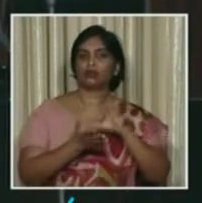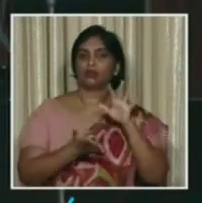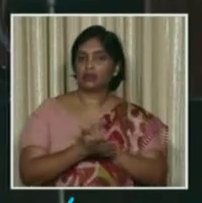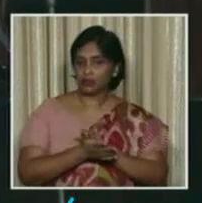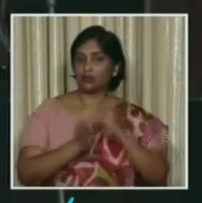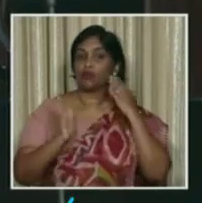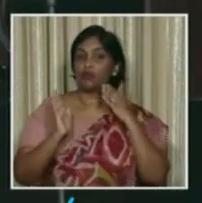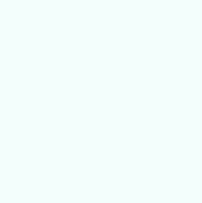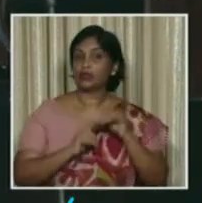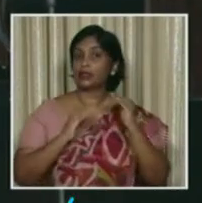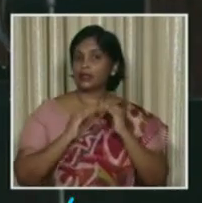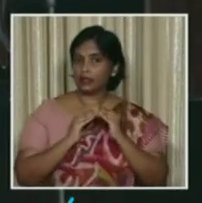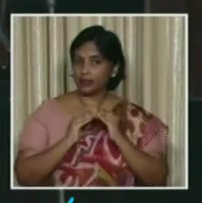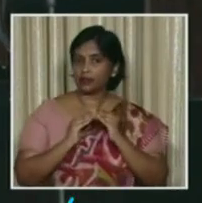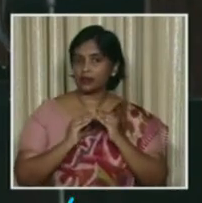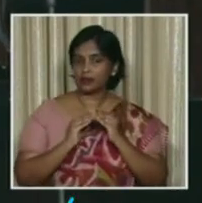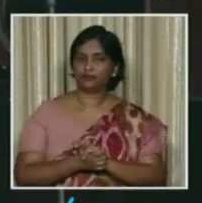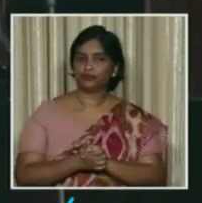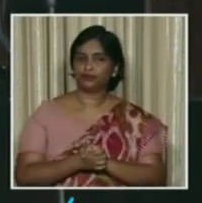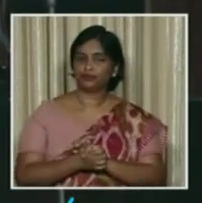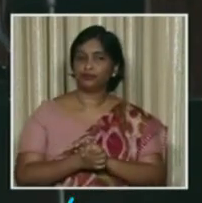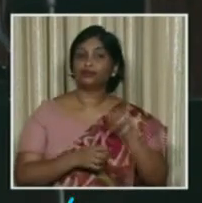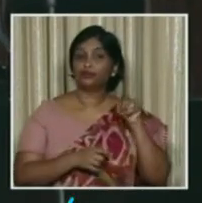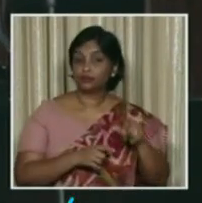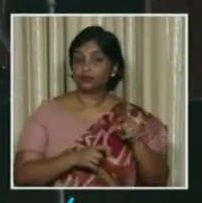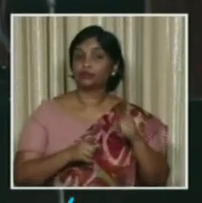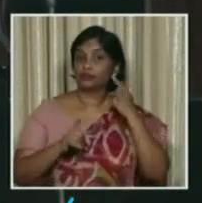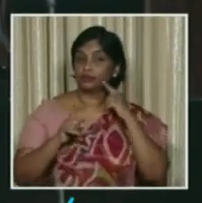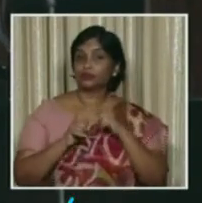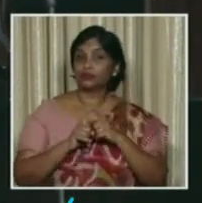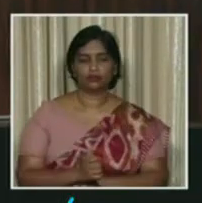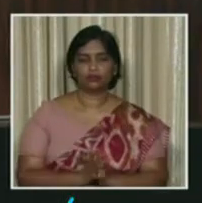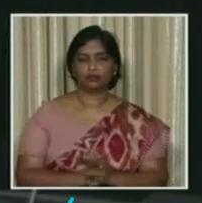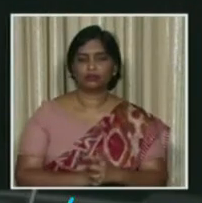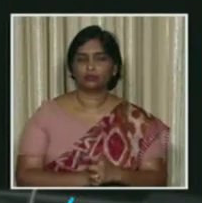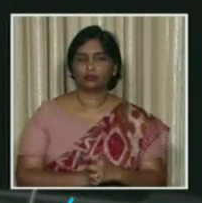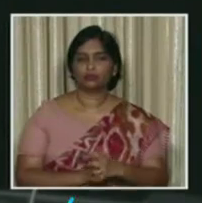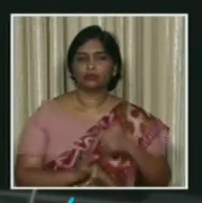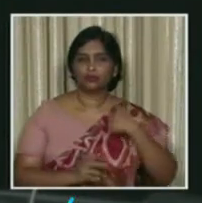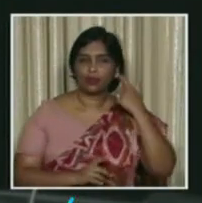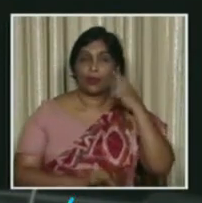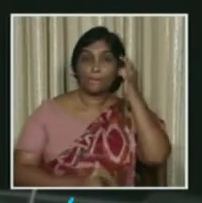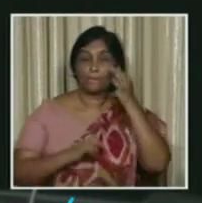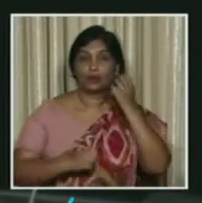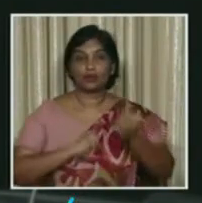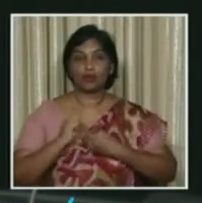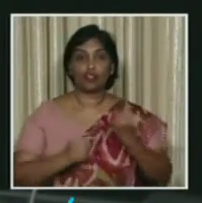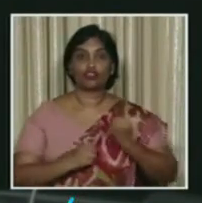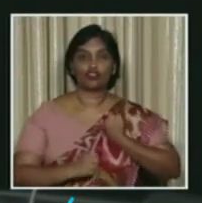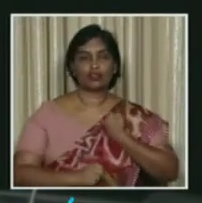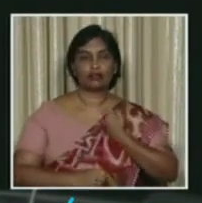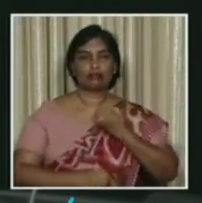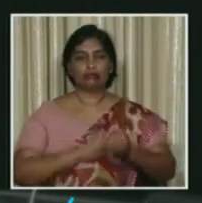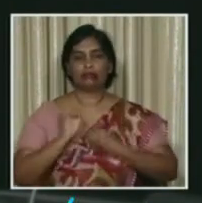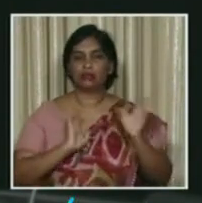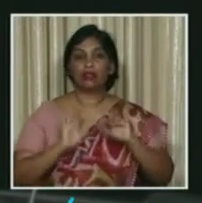ඒ සම්බන්ධයෙන් දීපු තීන්දුවක් මම හැමදාම ඉන්න නෙමෙයිනේ. ඒකට අදාල එහෙනම් කුලිය ගත්තේ ඇයි මගෙන්? මම හිතුවේ පිස්සු කලබල වුණාට දොස්තරලා කලබල වෙන්නේ නැහැ